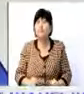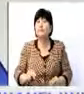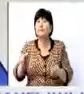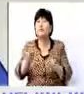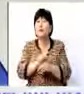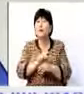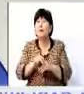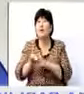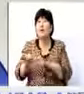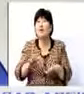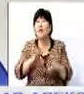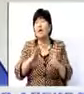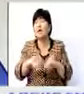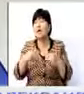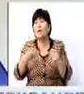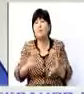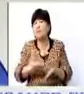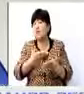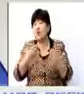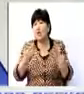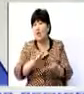шаралары нәтиже бермей жатқан жағдайда